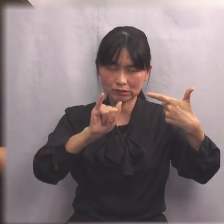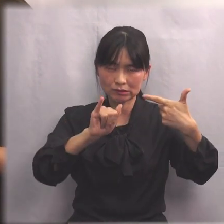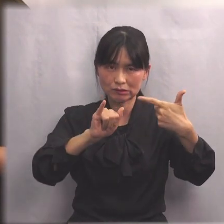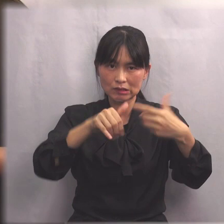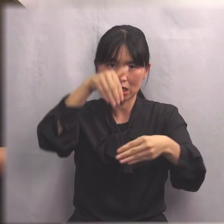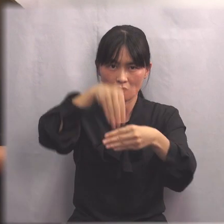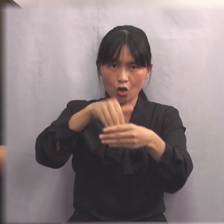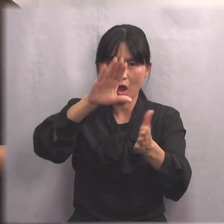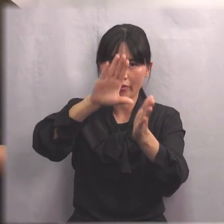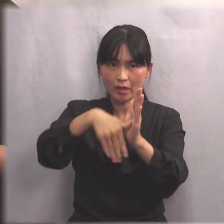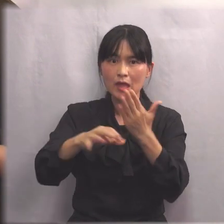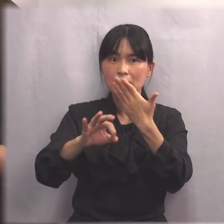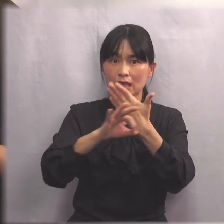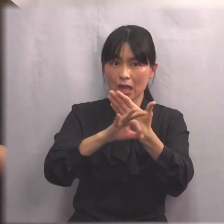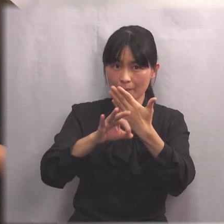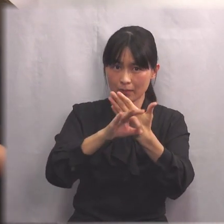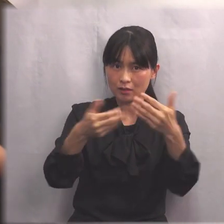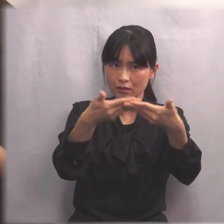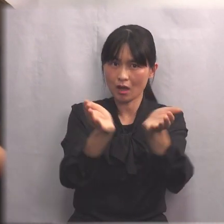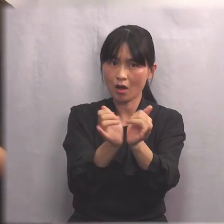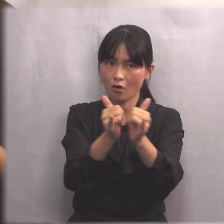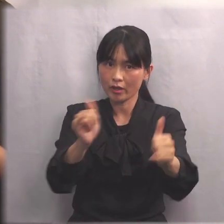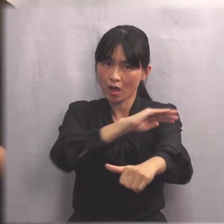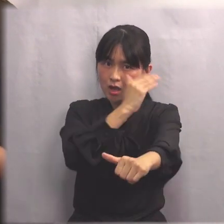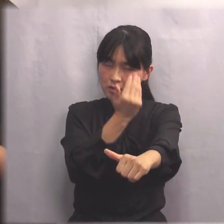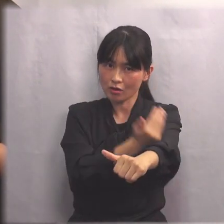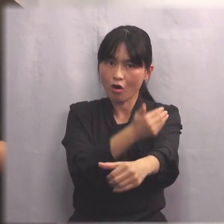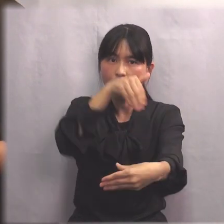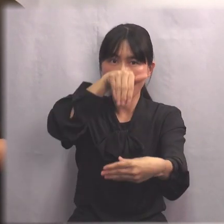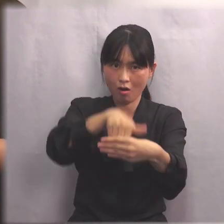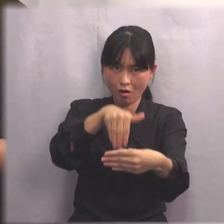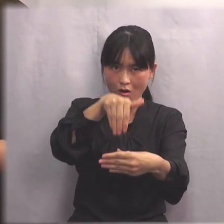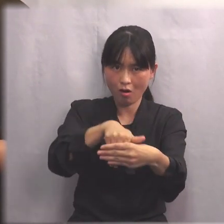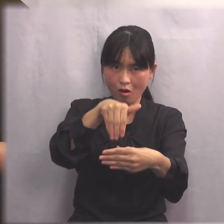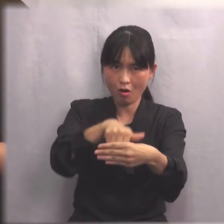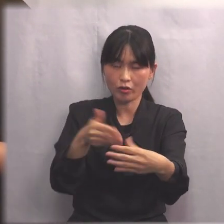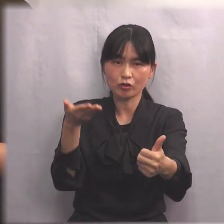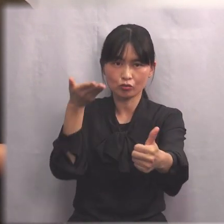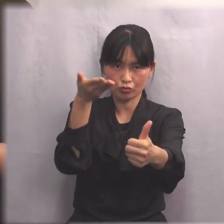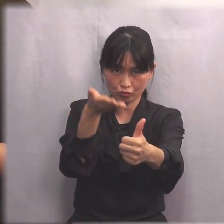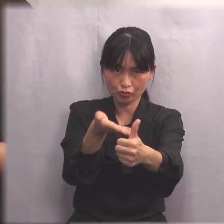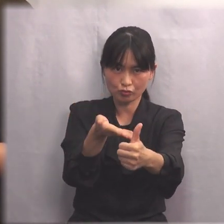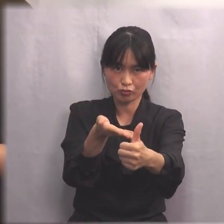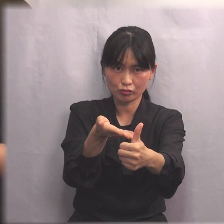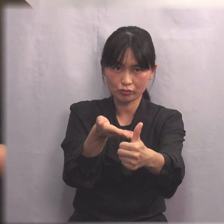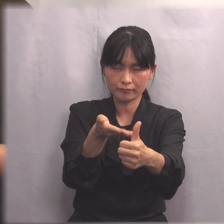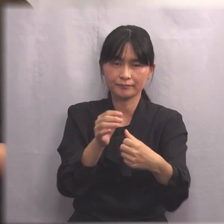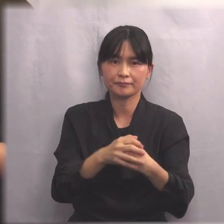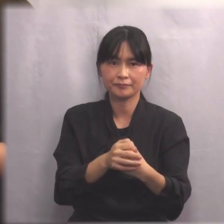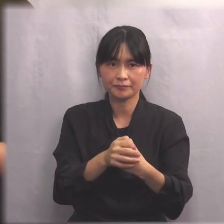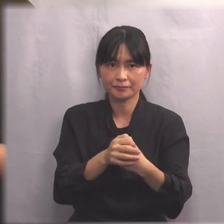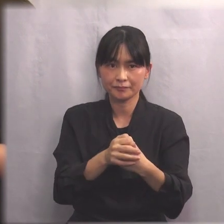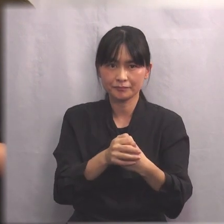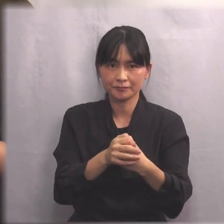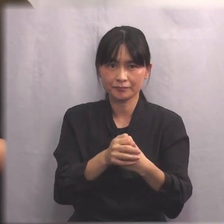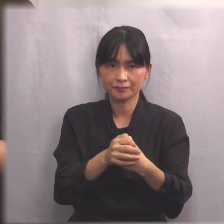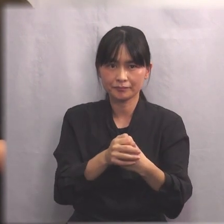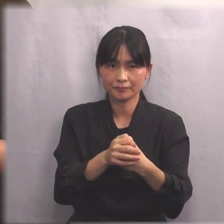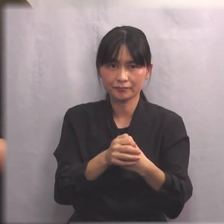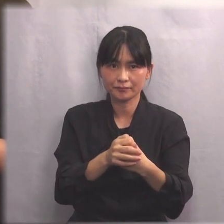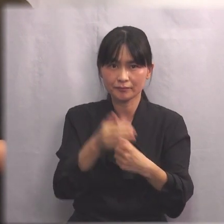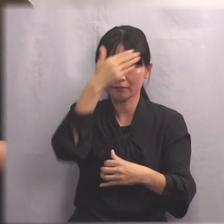이번 6기 당직 선거에서 청소년 예비당원의 선거권을 최대한 보장하는 방식의